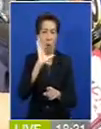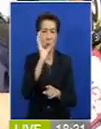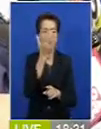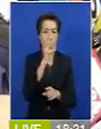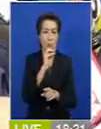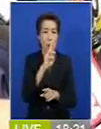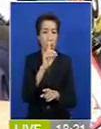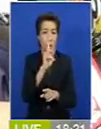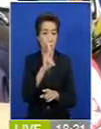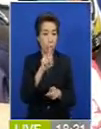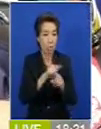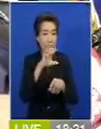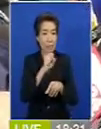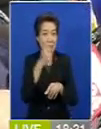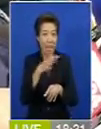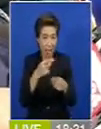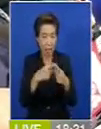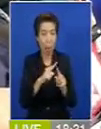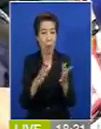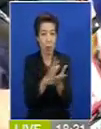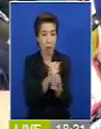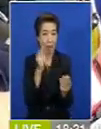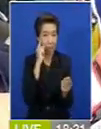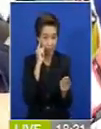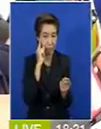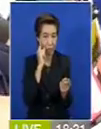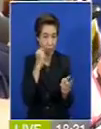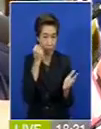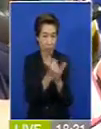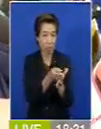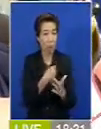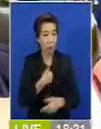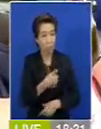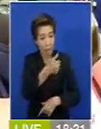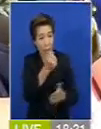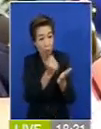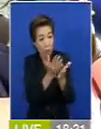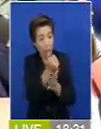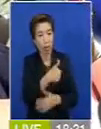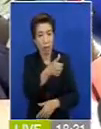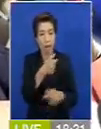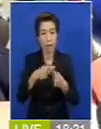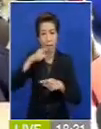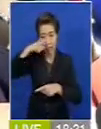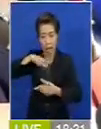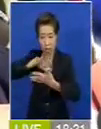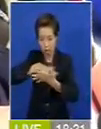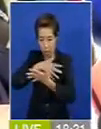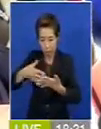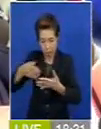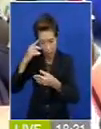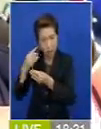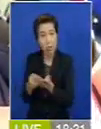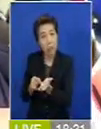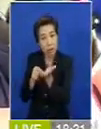ที่จับต้องไม่ได้ขอแสดงความยินดีด้วยค่ะถ้าโขนของกัมพูชาได้ขึ้นทะเบียนแต่ส่วนประเทศไทยเองก็มีแผนจะเสนอโขนและม